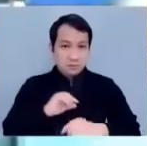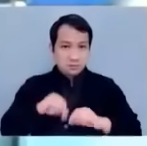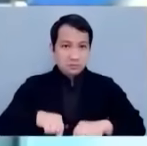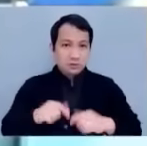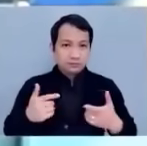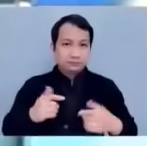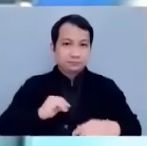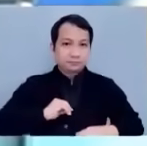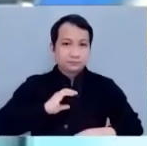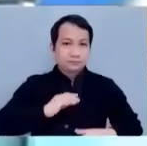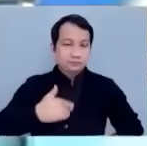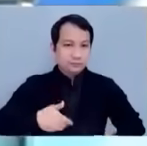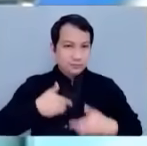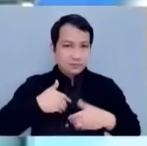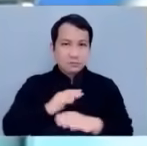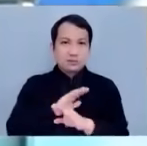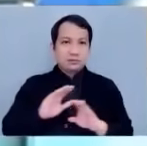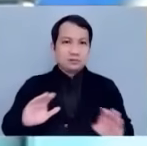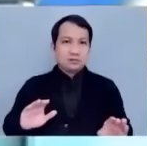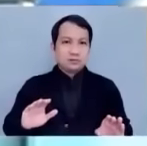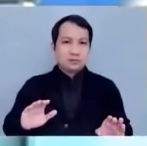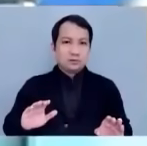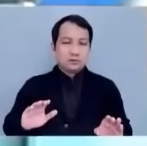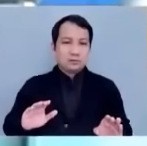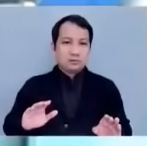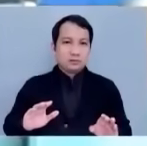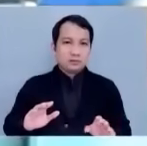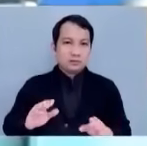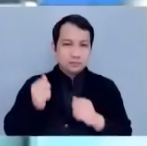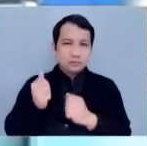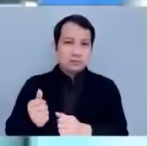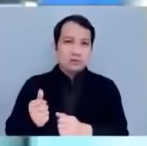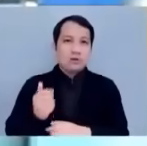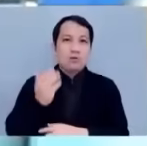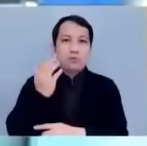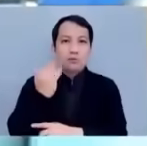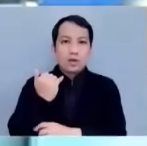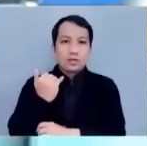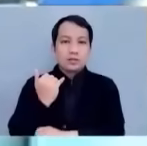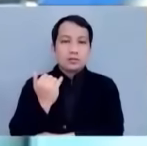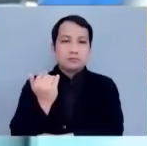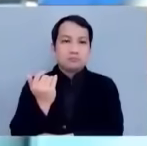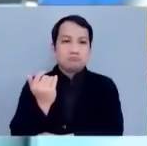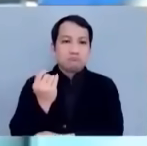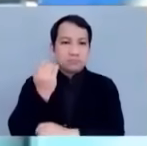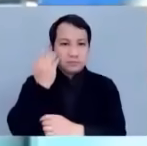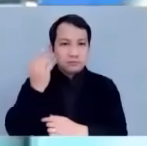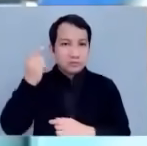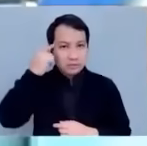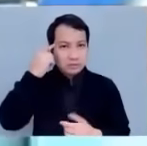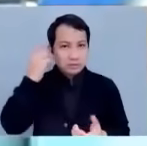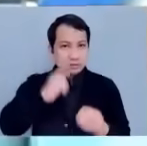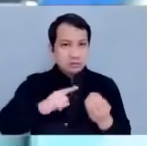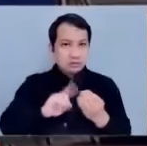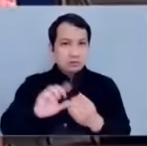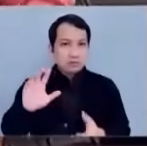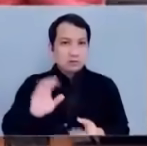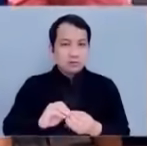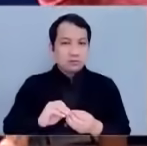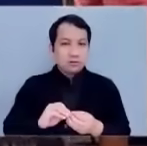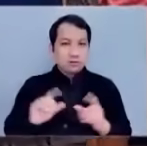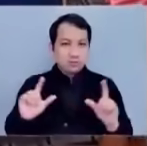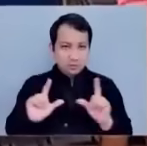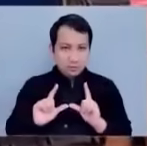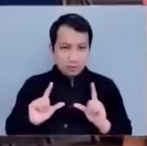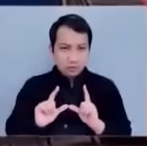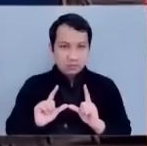kami na talagang hindi kami magkukonsolidate. Dahil ang sinasaalang-alang namin dito ay yung aming mga prangkisa. Kahapon